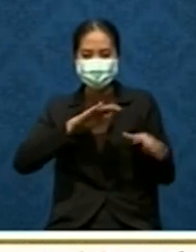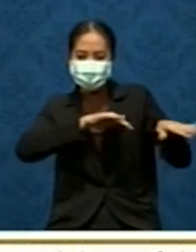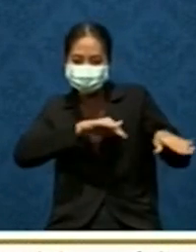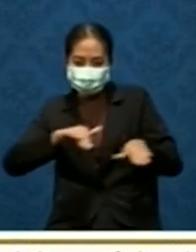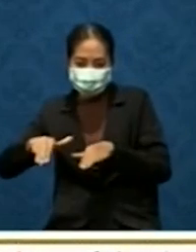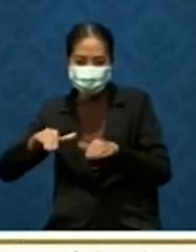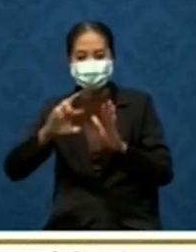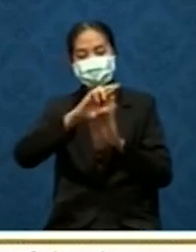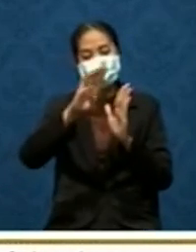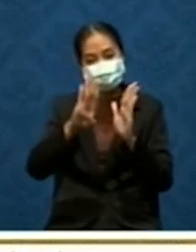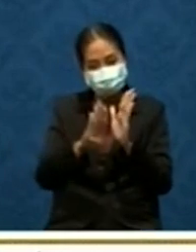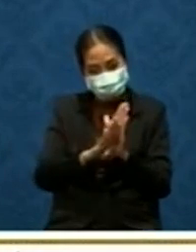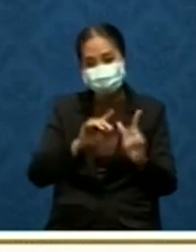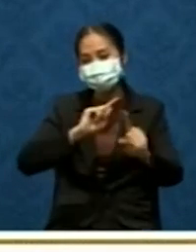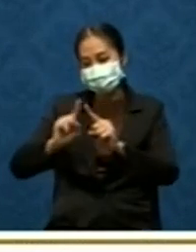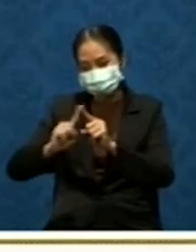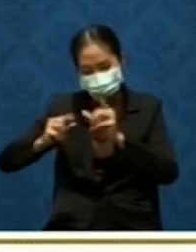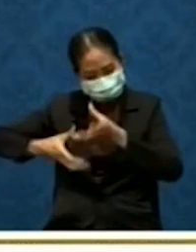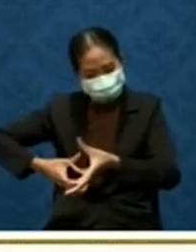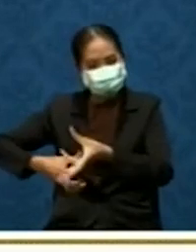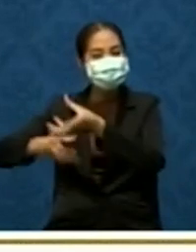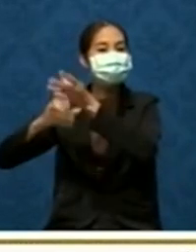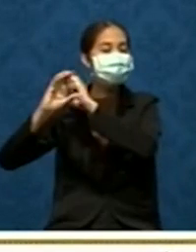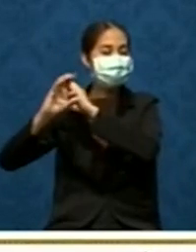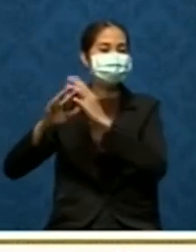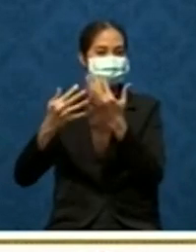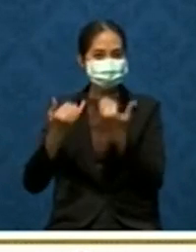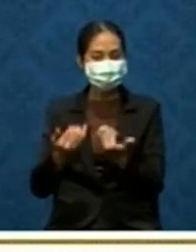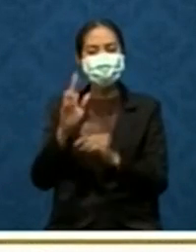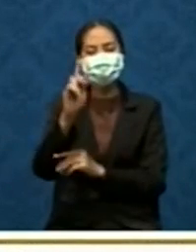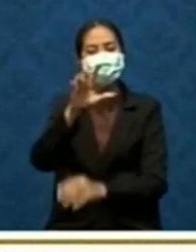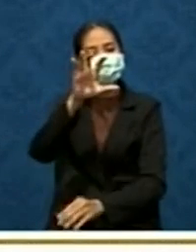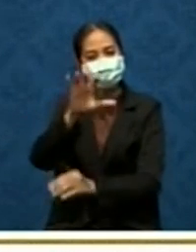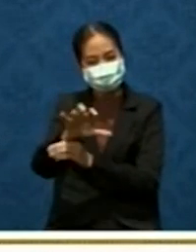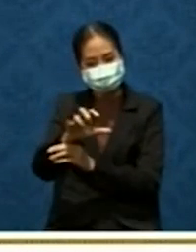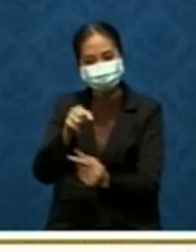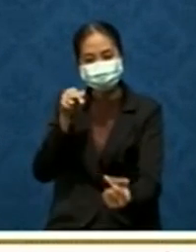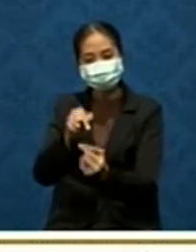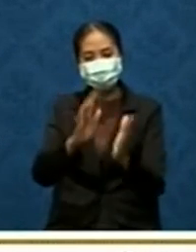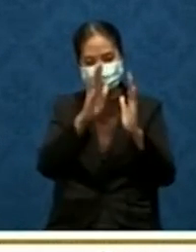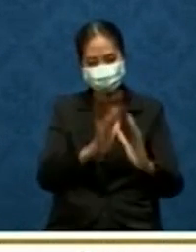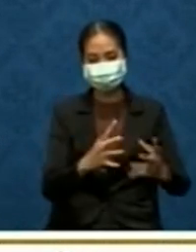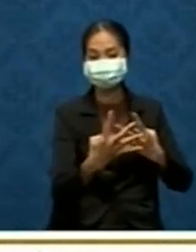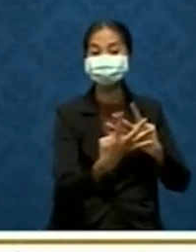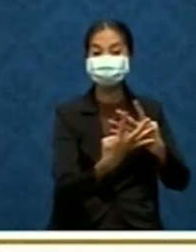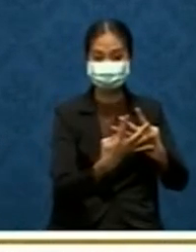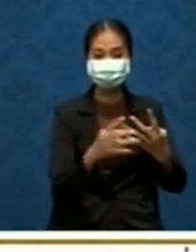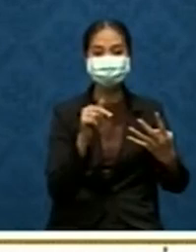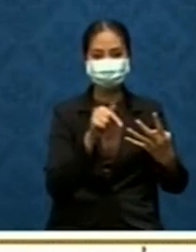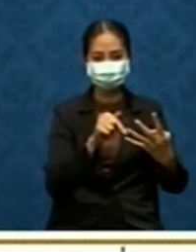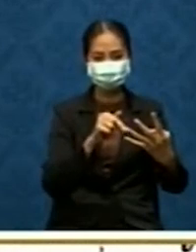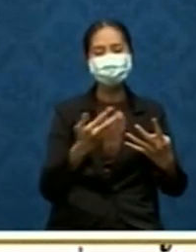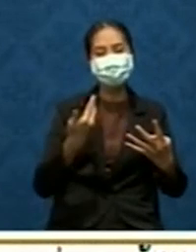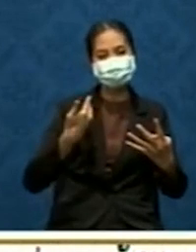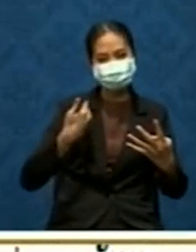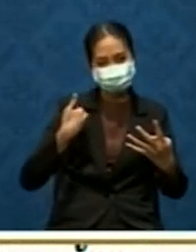ติที่ใช้บังคับในปัจจุบันเกี่ยวกับการปฏิบัติต่อผู้ต้องขังในคดีความแตก